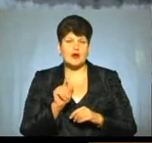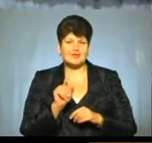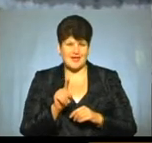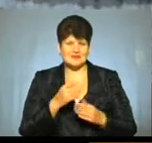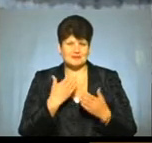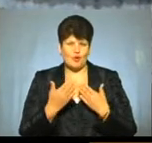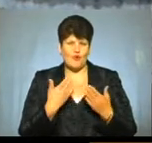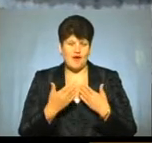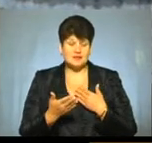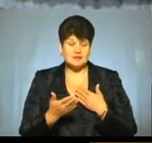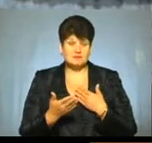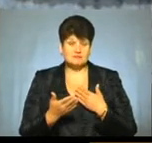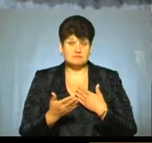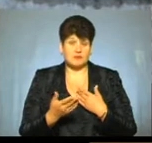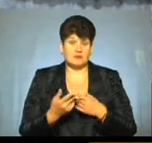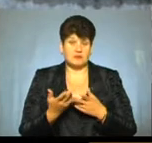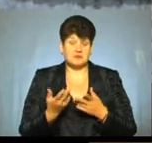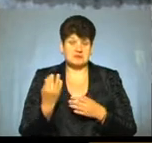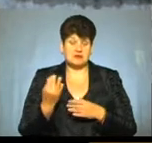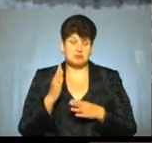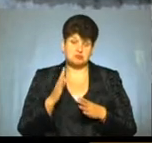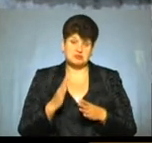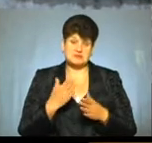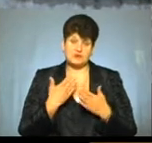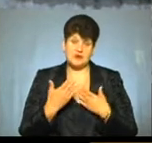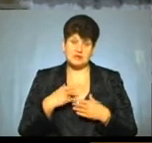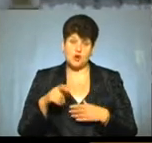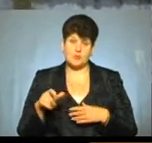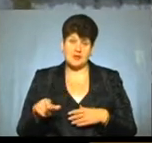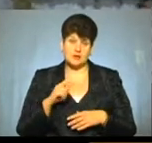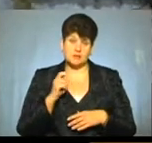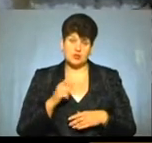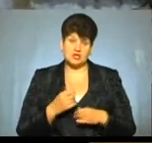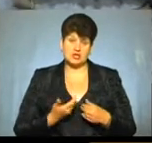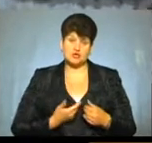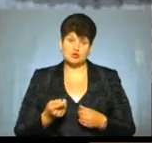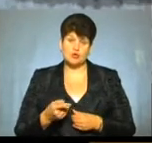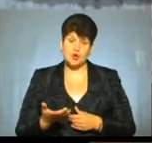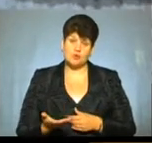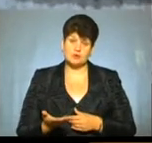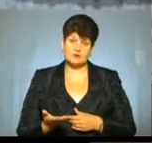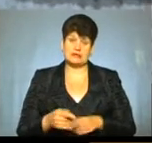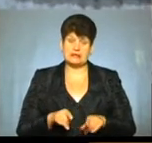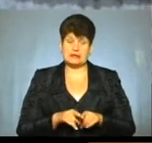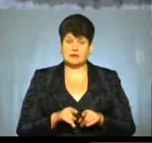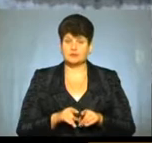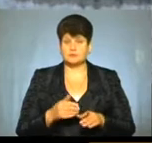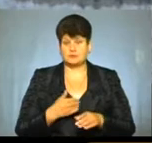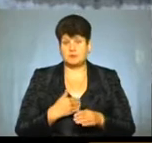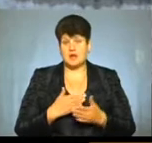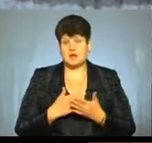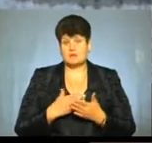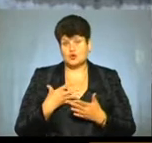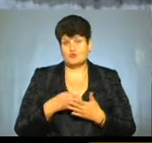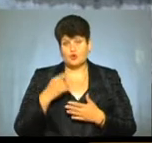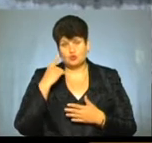спілкуватися з громадянами України, але мені цікаво, чи він буде сьогодні спілкуватися з громадянами України, які живуть в Тернополі. Також тому що ми